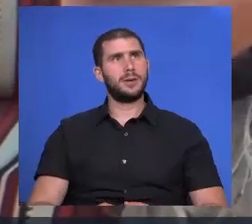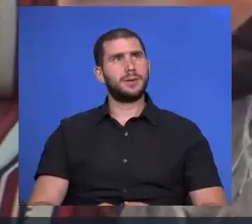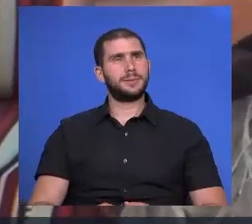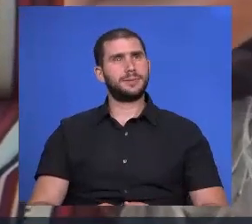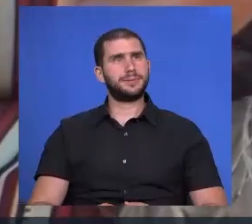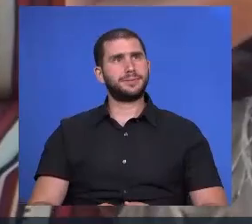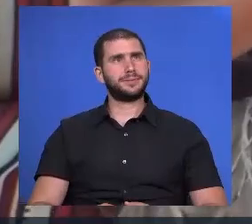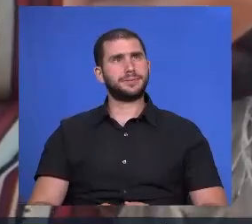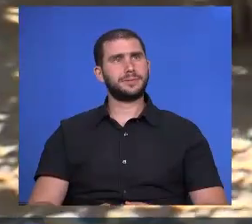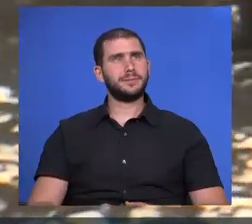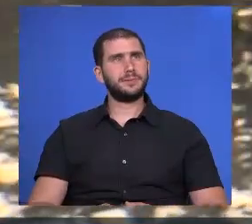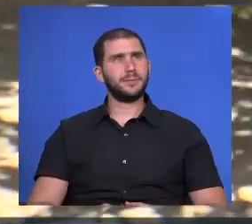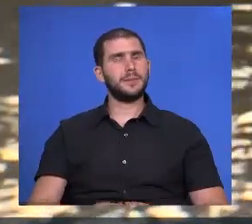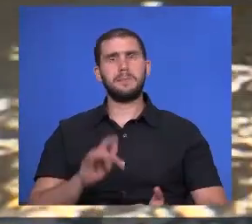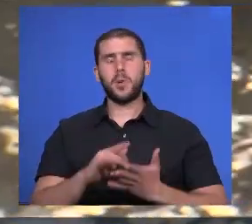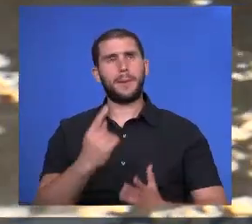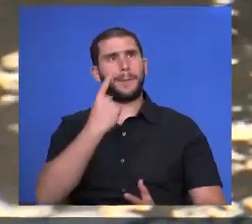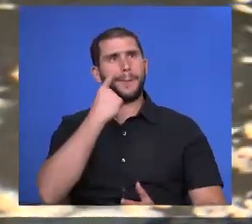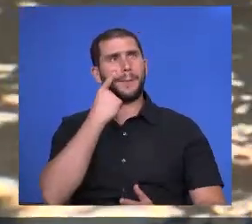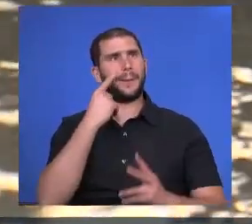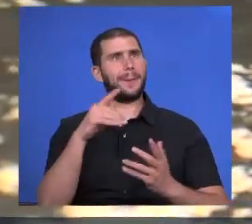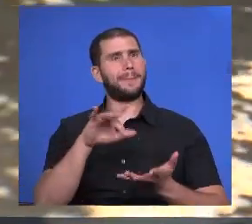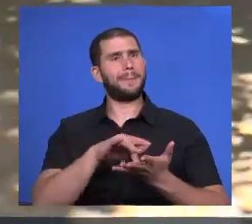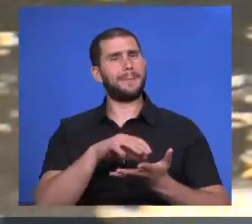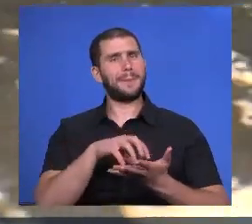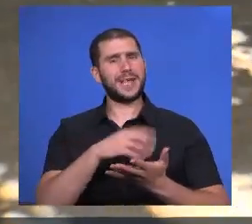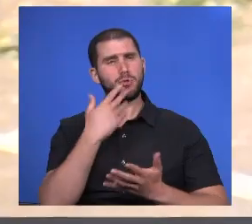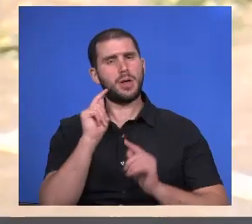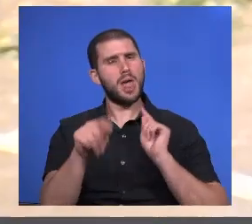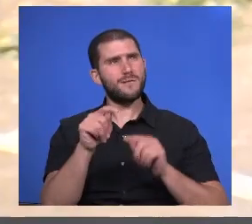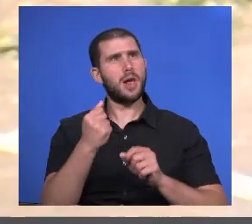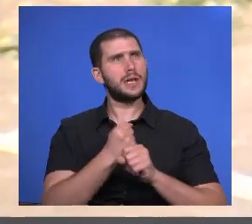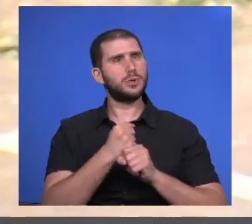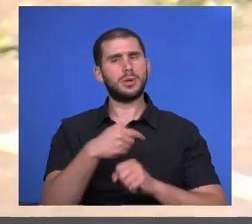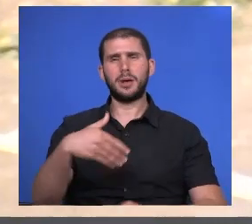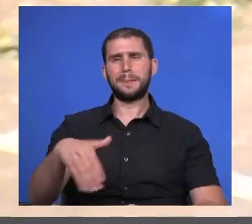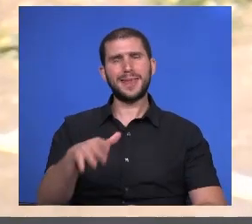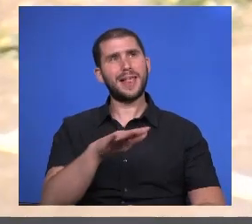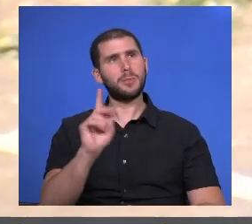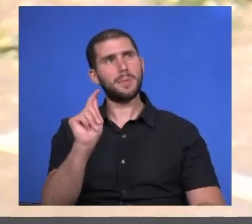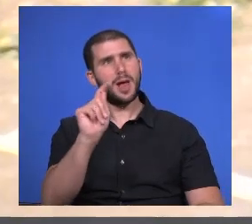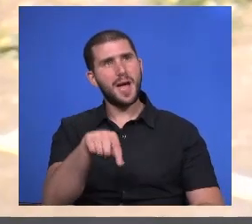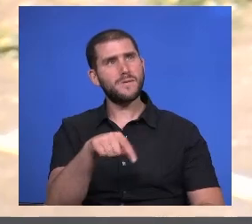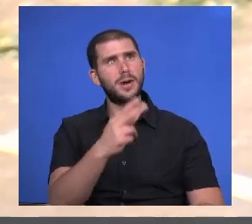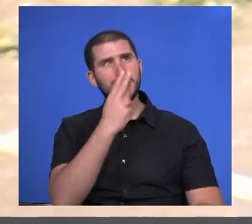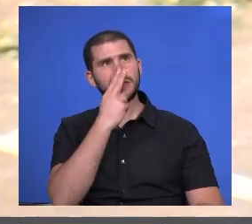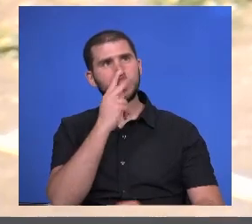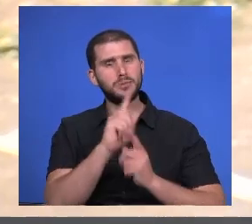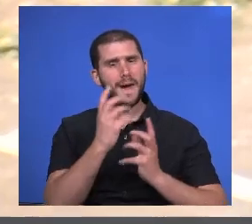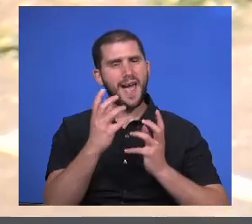מקום קסום, בלב ירושלים. אנשים יכולים להגיע, קודם כל לעשות פה פיקניק. הילדים יכולים לבוא, להתנסות בסיטוט של אבן,